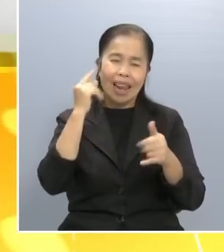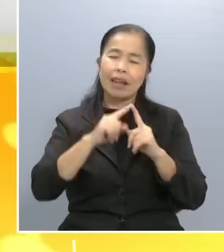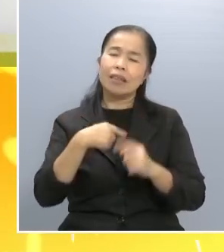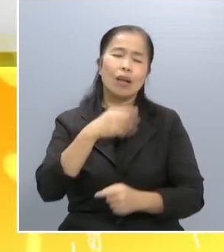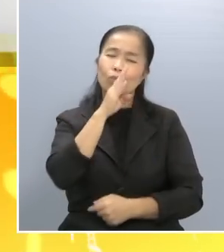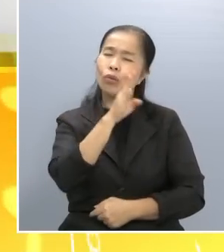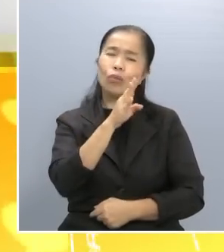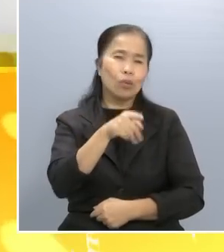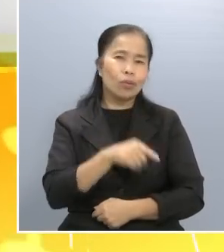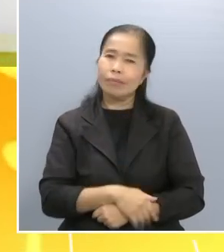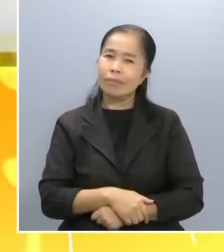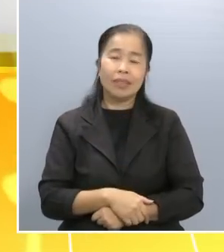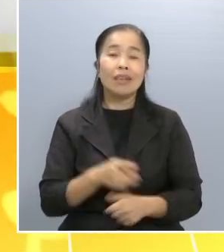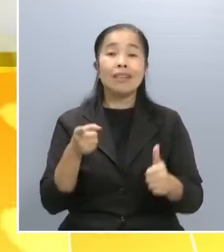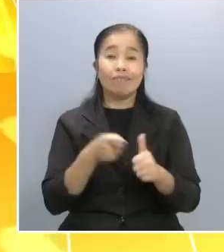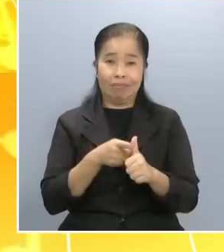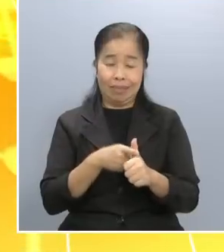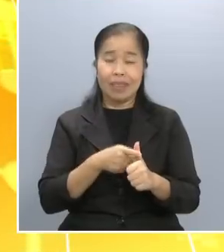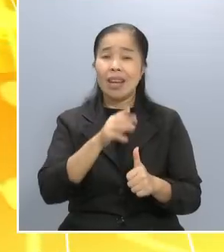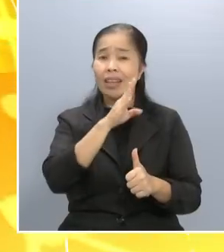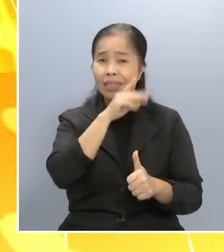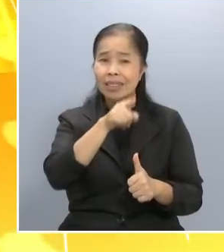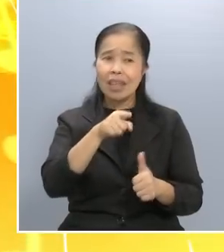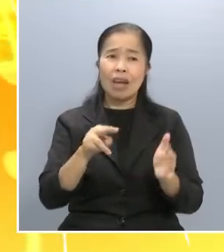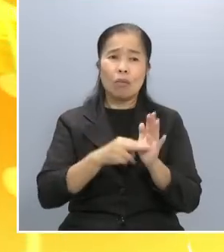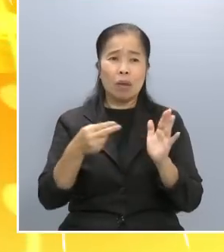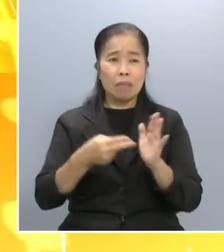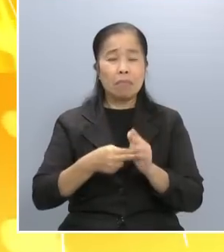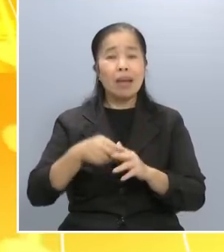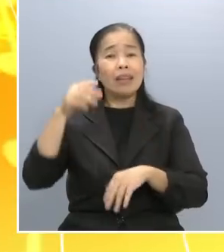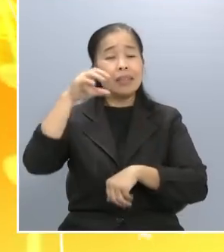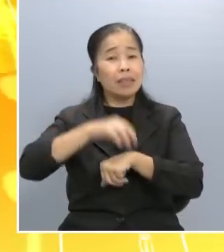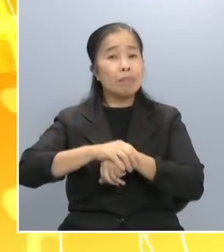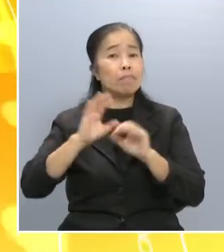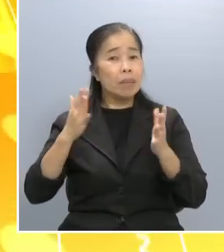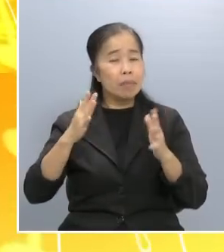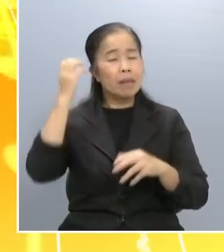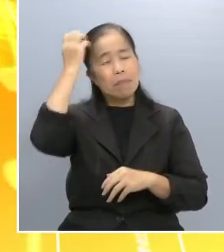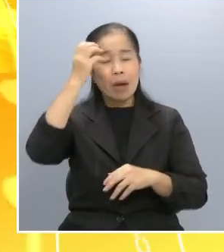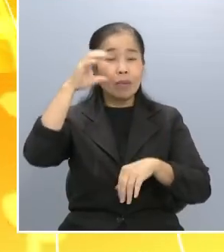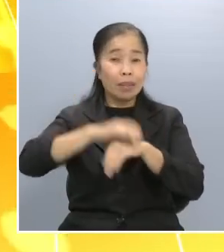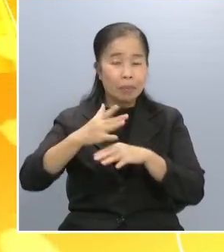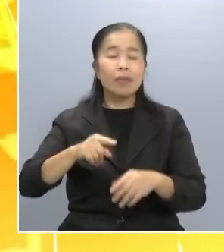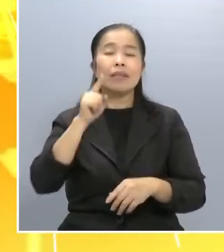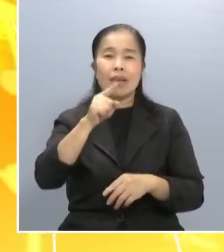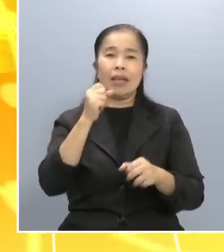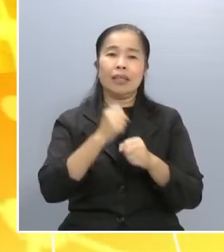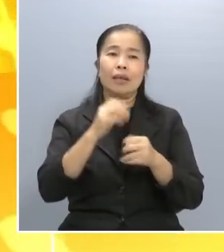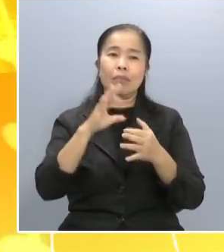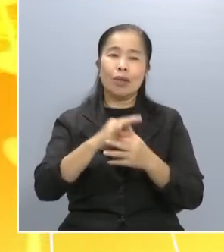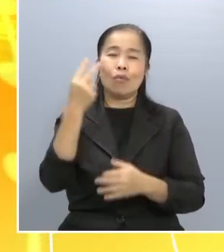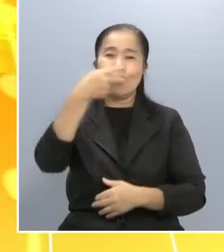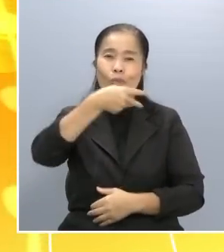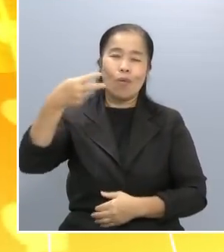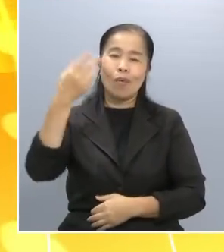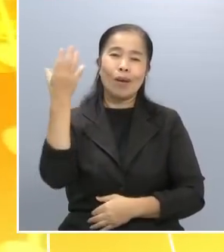ๆ 1ถ้าน้องรอดจากข้อหาเมาแล้วขับน้องก็จะโดนข้อหานำเข้าซึ่งข้อความ